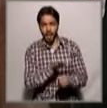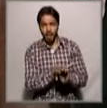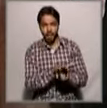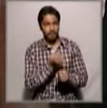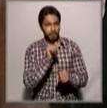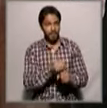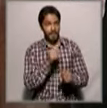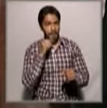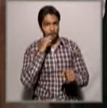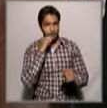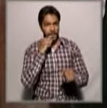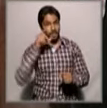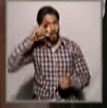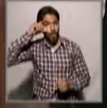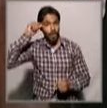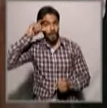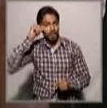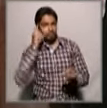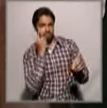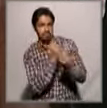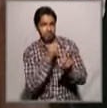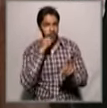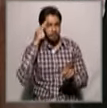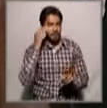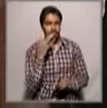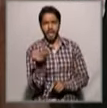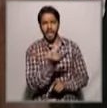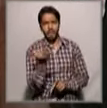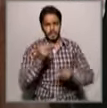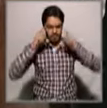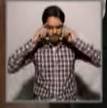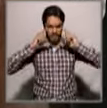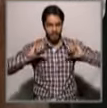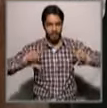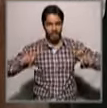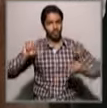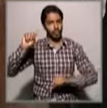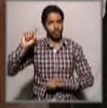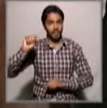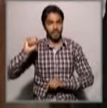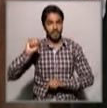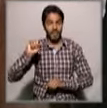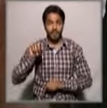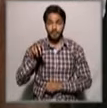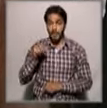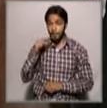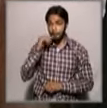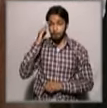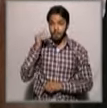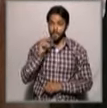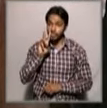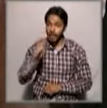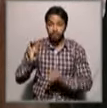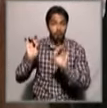وفرحان جدا بيها ومبسوط قوي، وهي حلوة قوي قوي قوي ولبسة خمار لون السنة، وأنا بقول له الحمد لله اللهم صل على